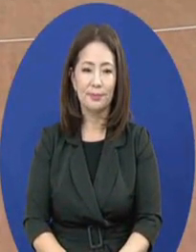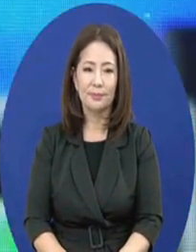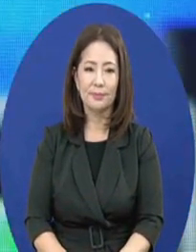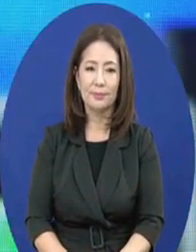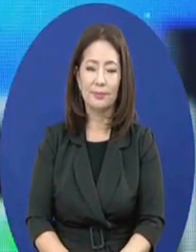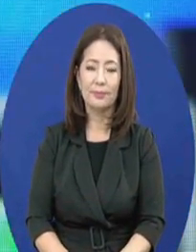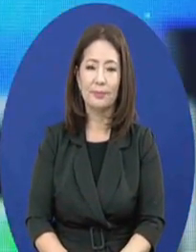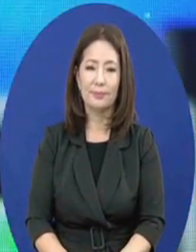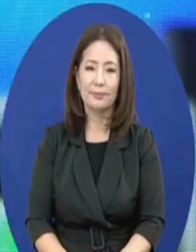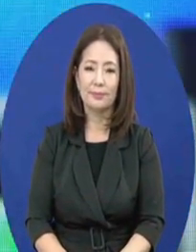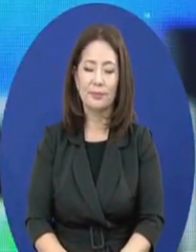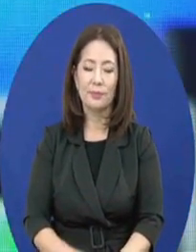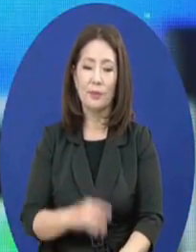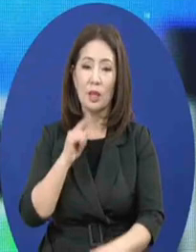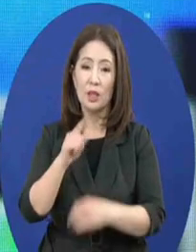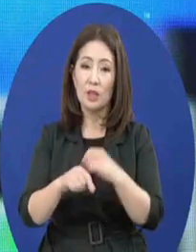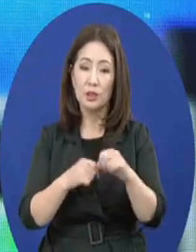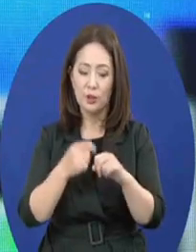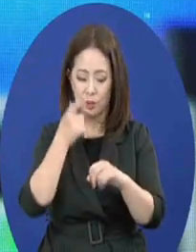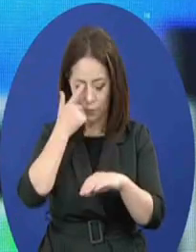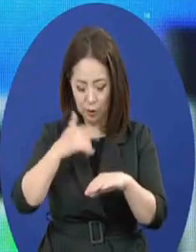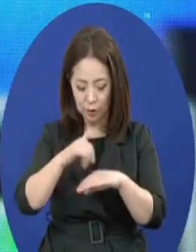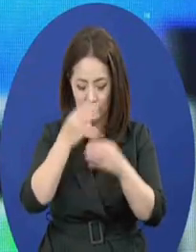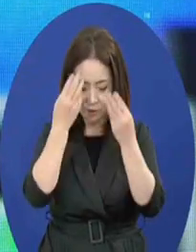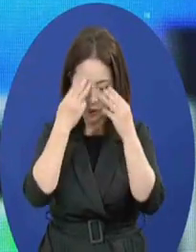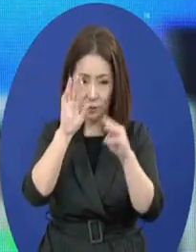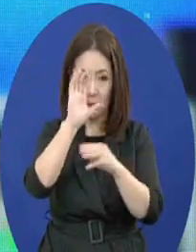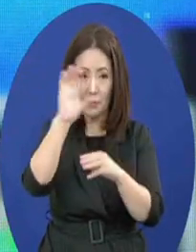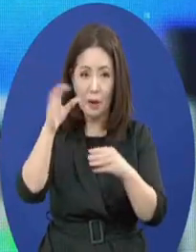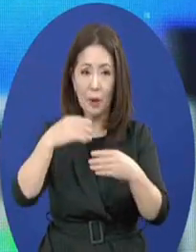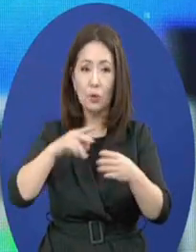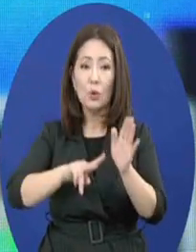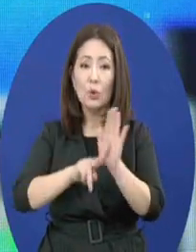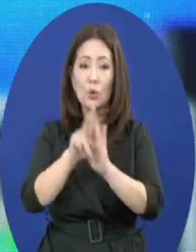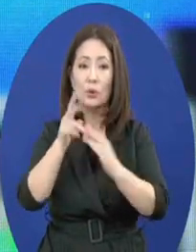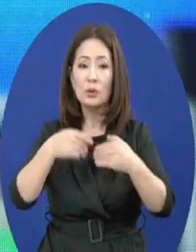Энэ жил манай улсын шинжилгээ ухааны байгууллага үүсгэн байгуулагдсны 100 жил